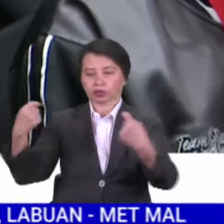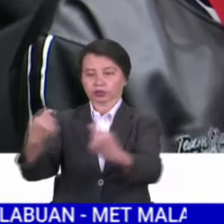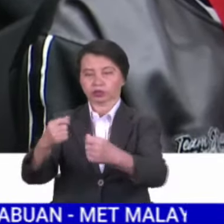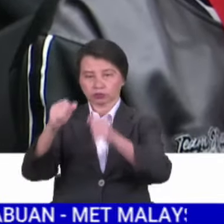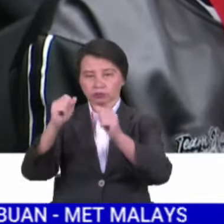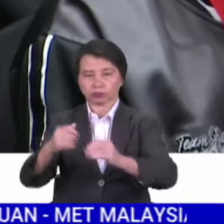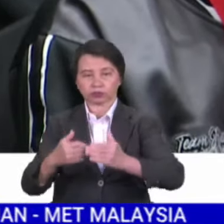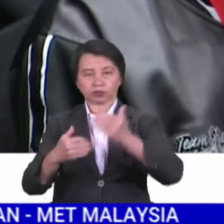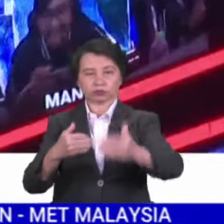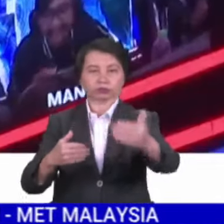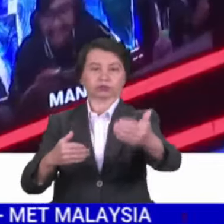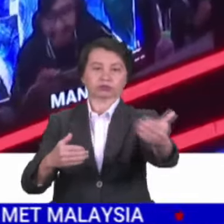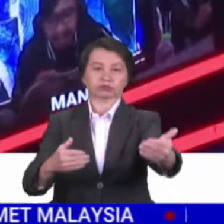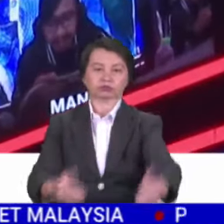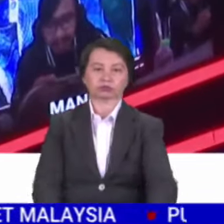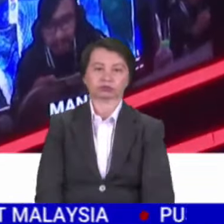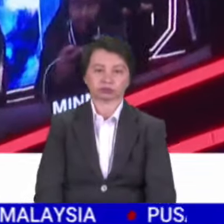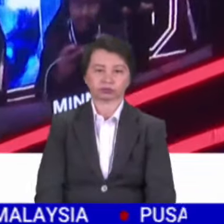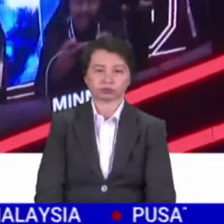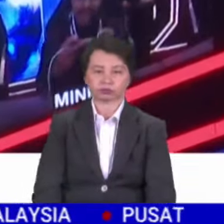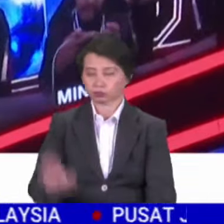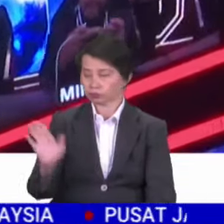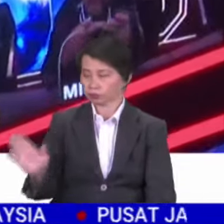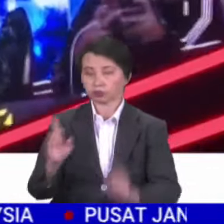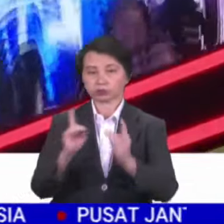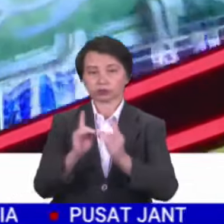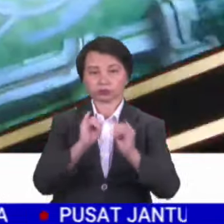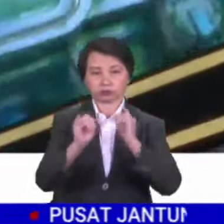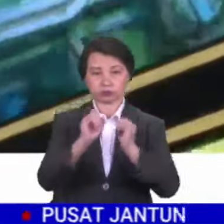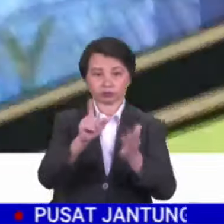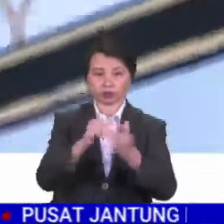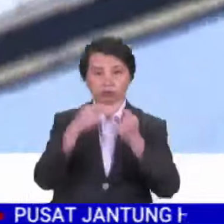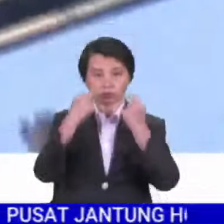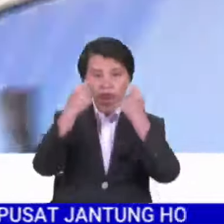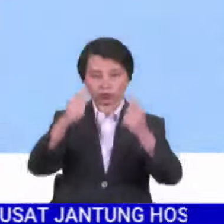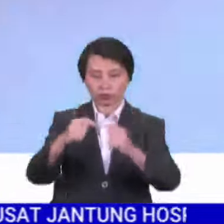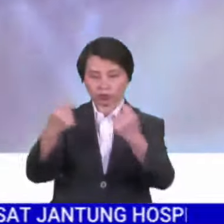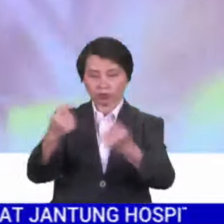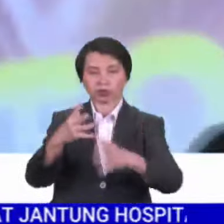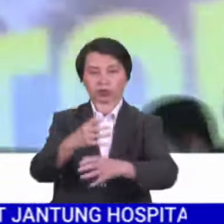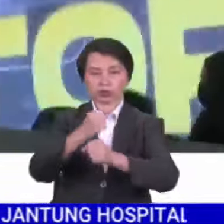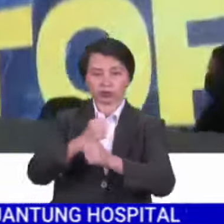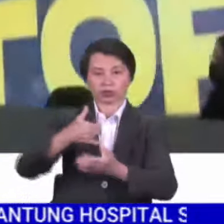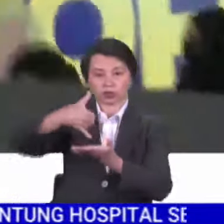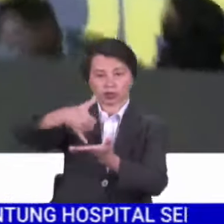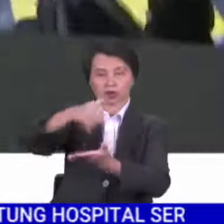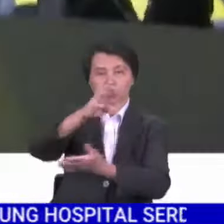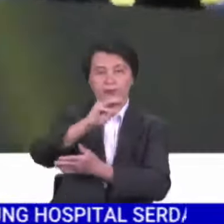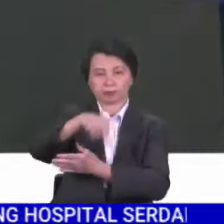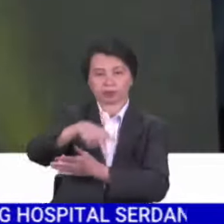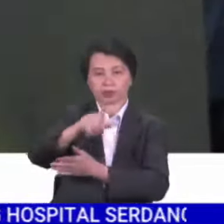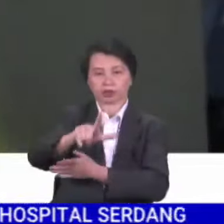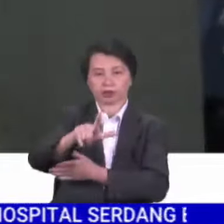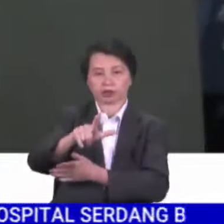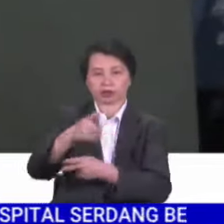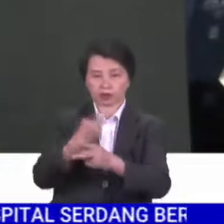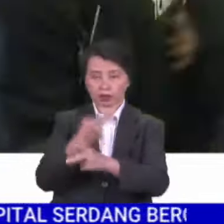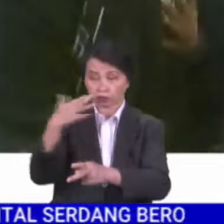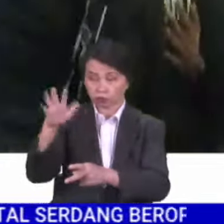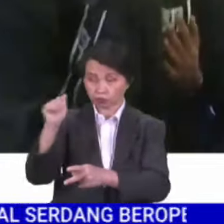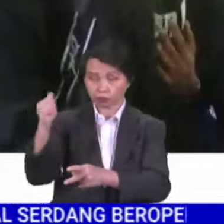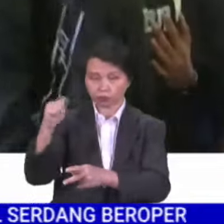kita boleh langkah lebih jauh. Beliau ditemui pada sidang media kejayaan pasukannya merangkul Piala MPL musim ke-10